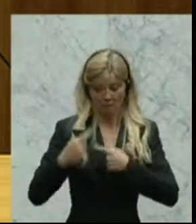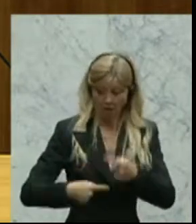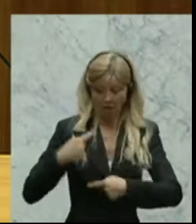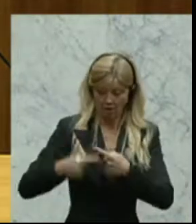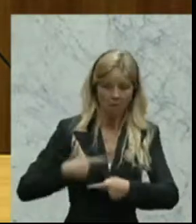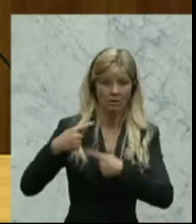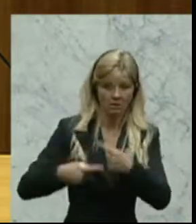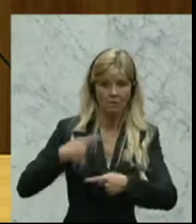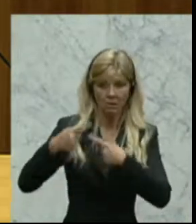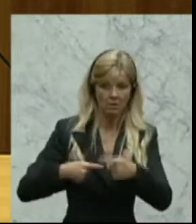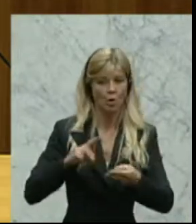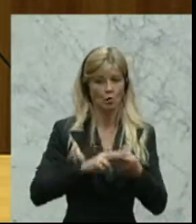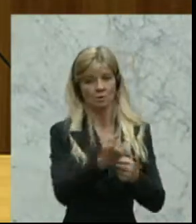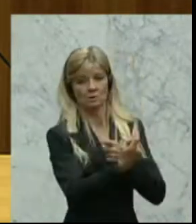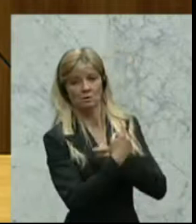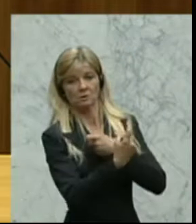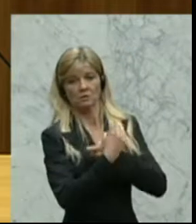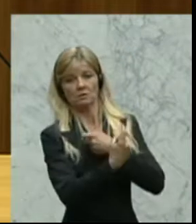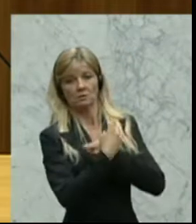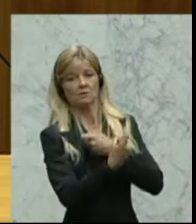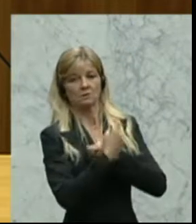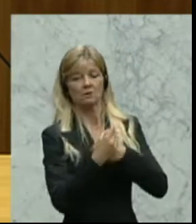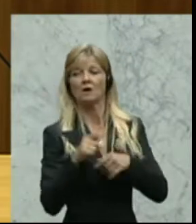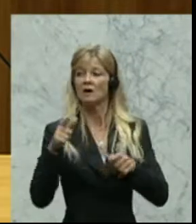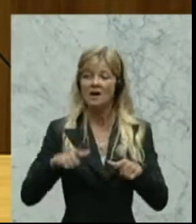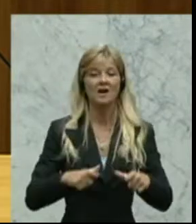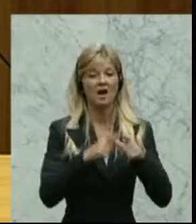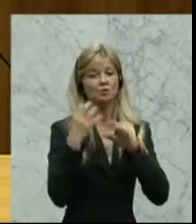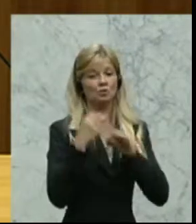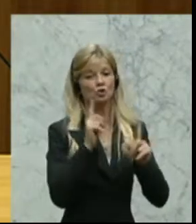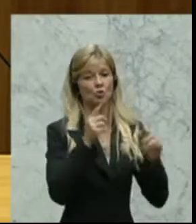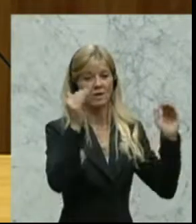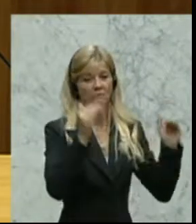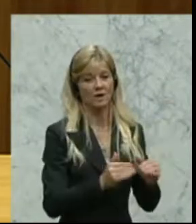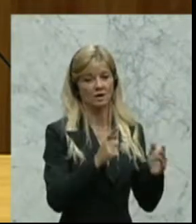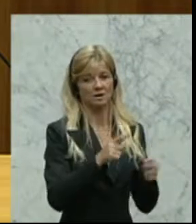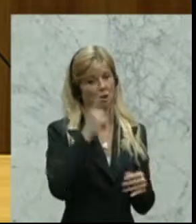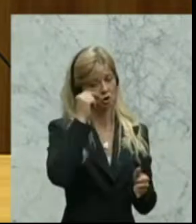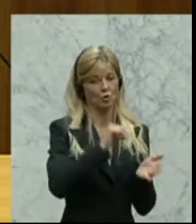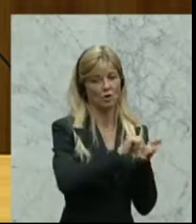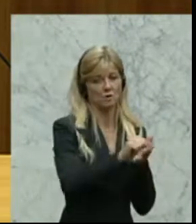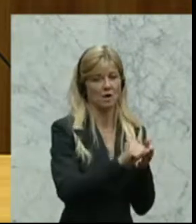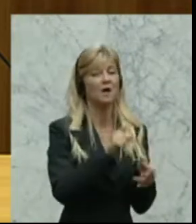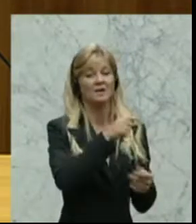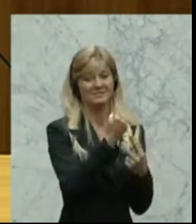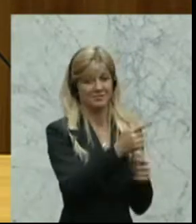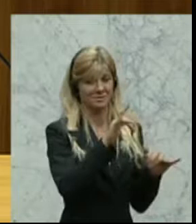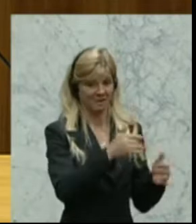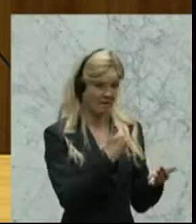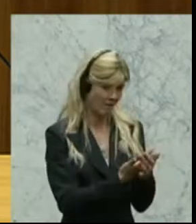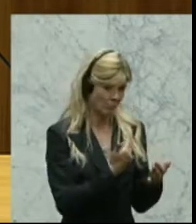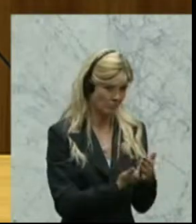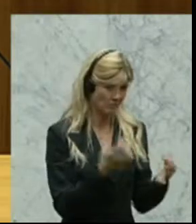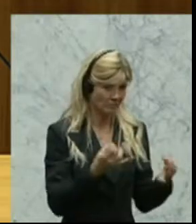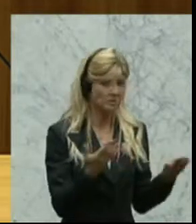immer wieder, dass die Leistungsträger weniger Steuern zahlen sollen, mit dem Argument, dass sie ja auch tatsächlich die Leistung in dem Land